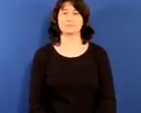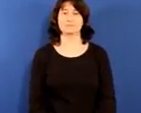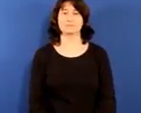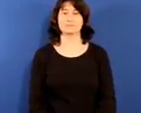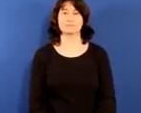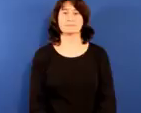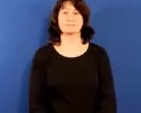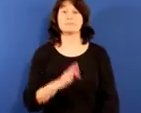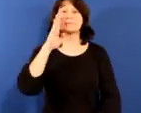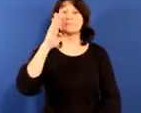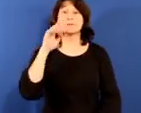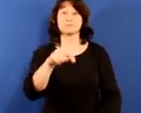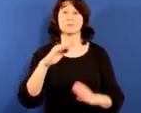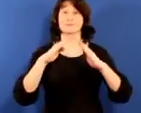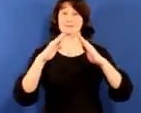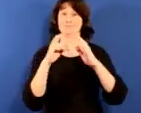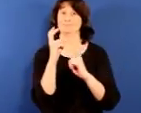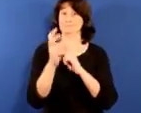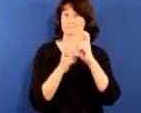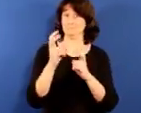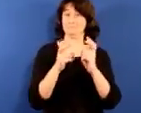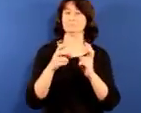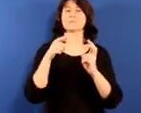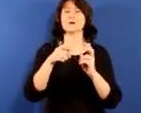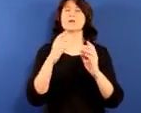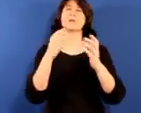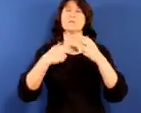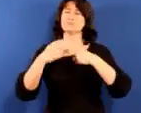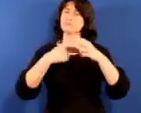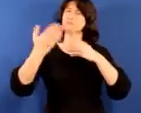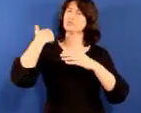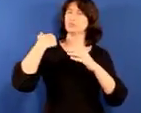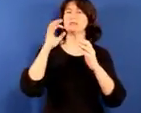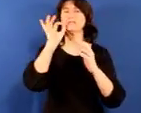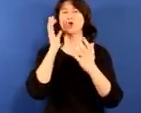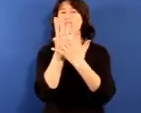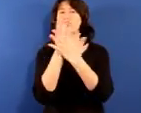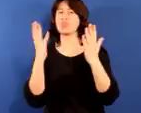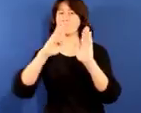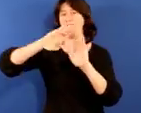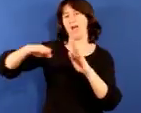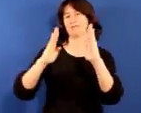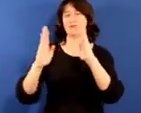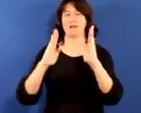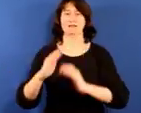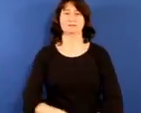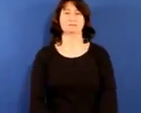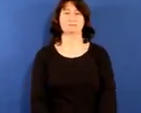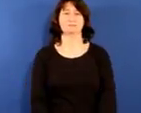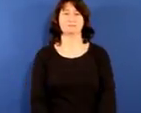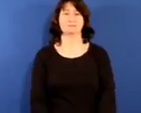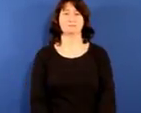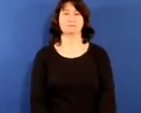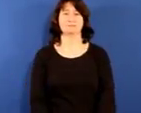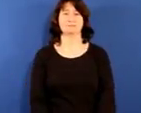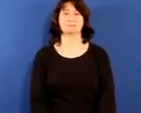eta eraikina zegoen egoera narriatutik abiatuta bertan egin diren obrak eta hobekuntzak azaldu dituzte. Bizkaiko Foru